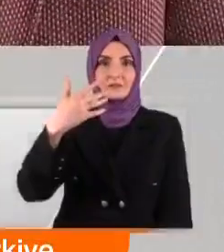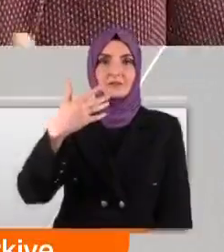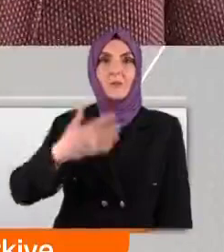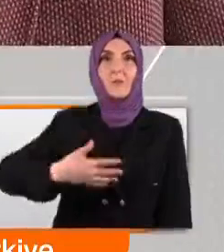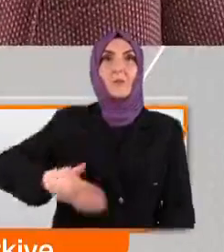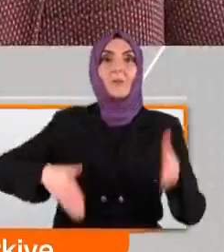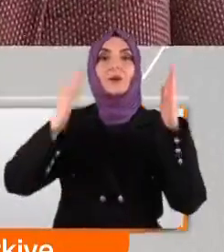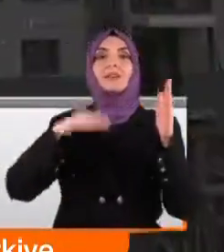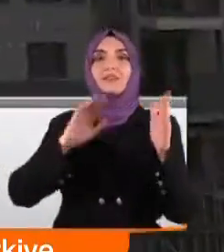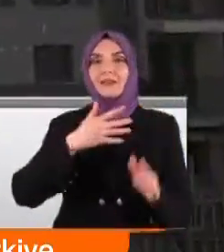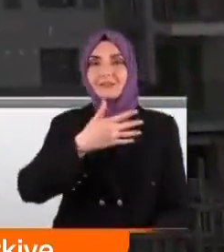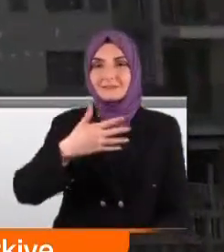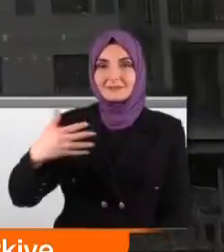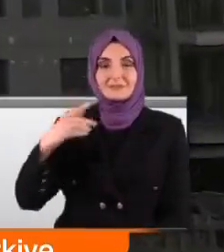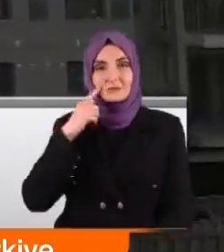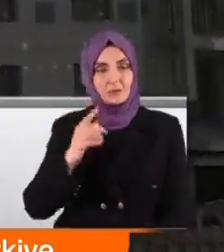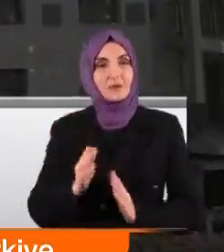İstanbul'un süreti de değişiyor burada.